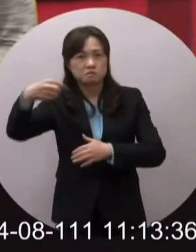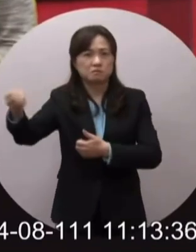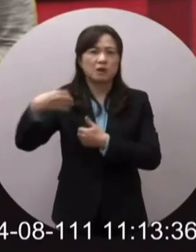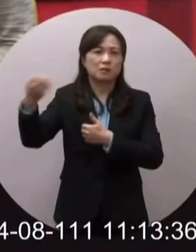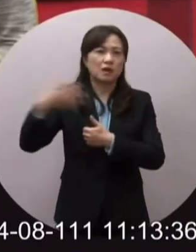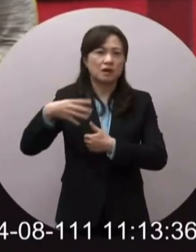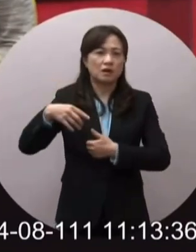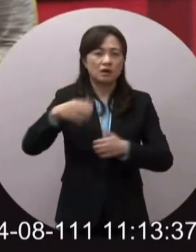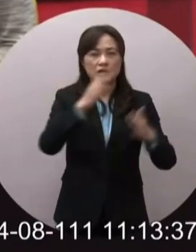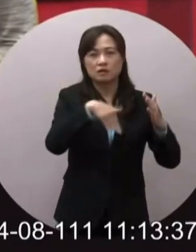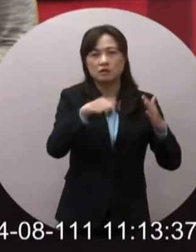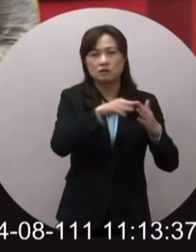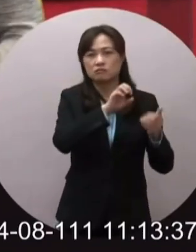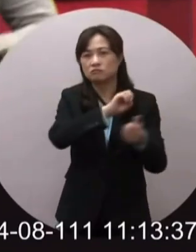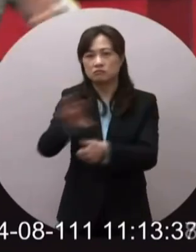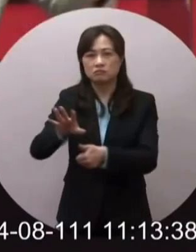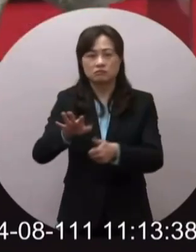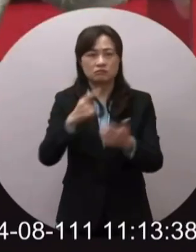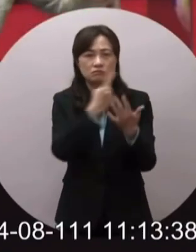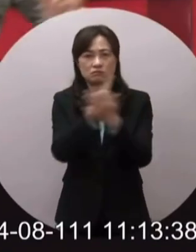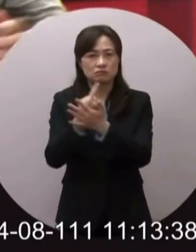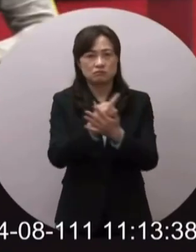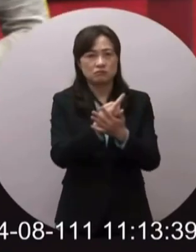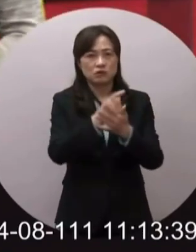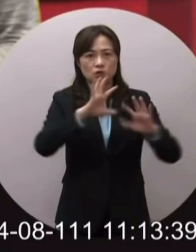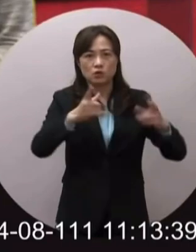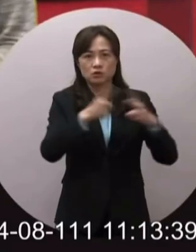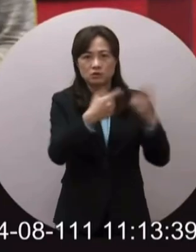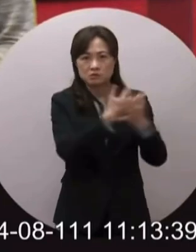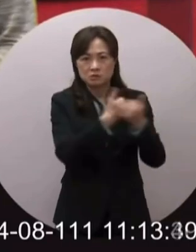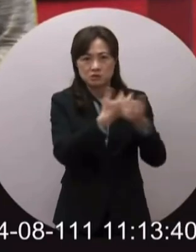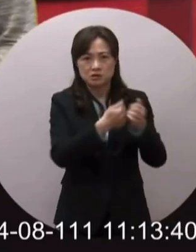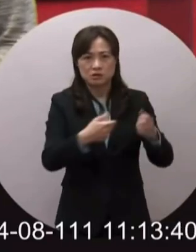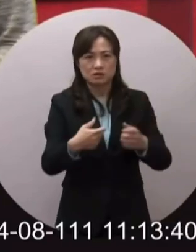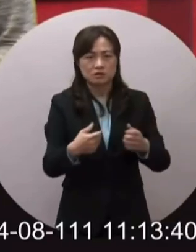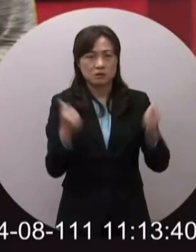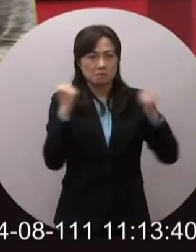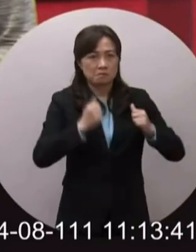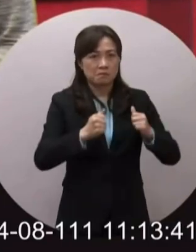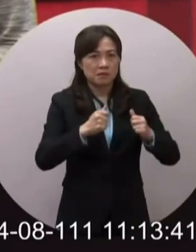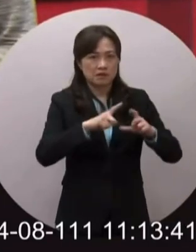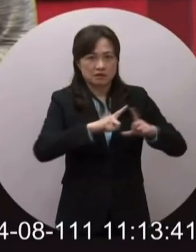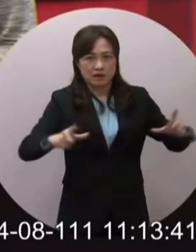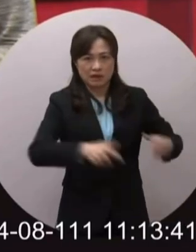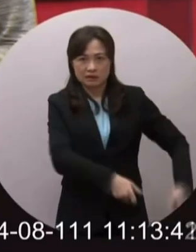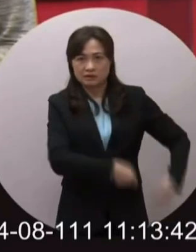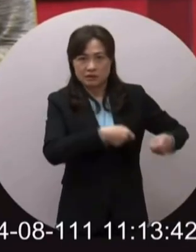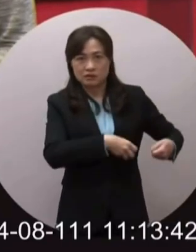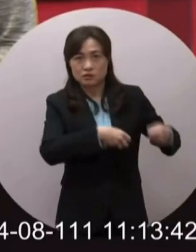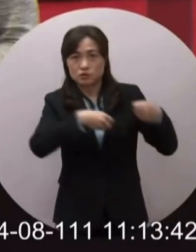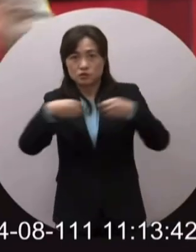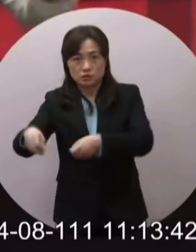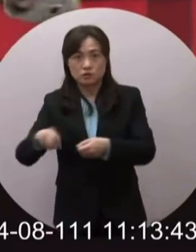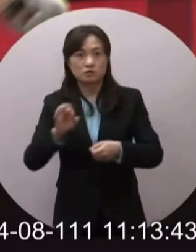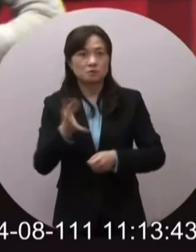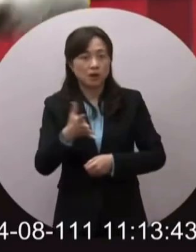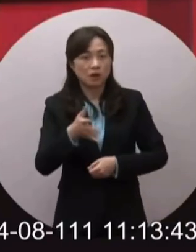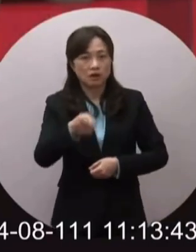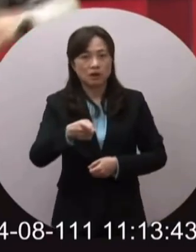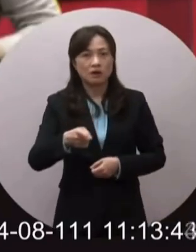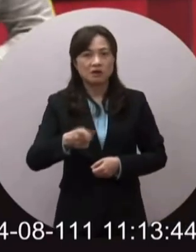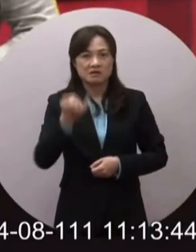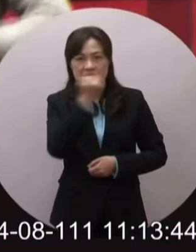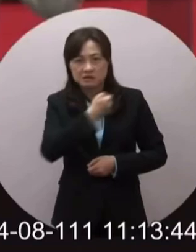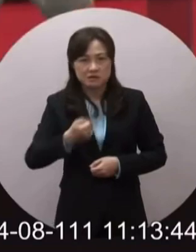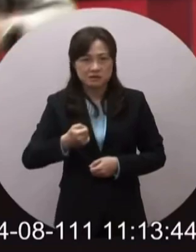校通知每个小学生要带个大袋子到学校去，你知道做什么吗？ 他要 随时可能要停课，把课本